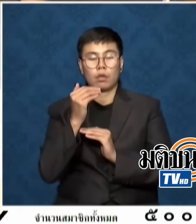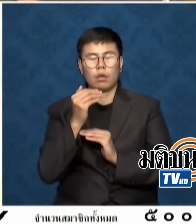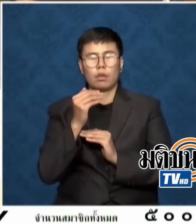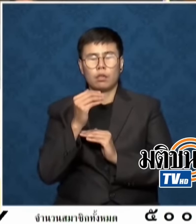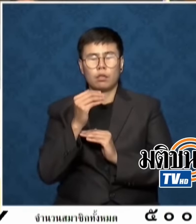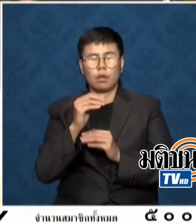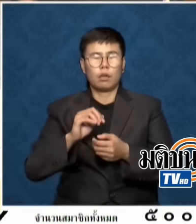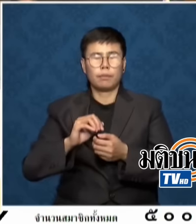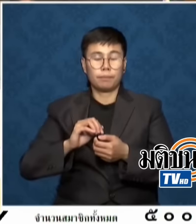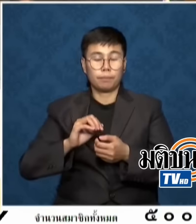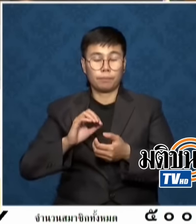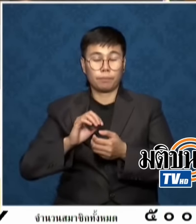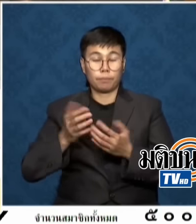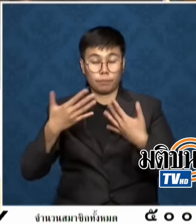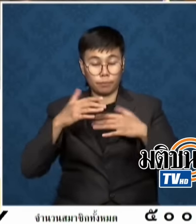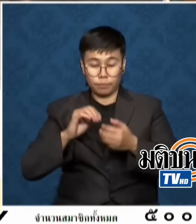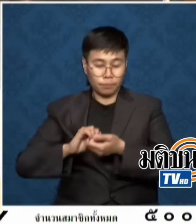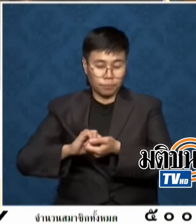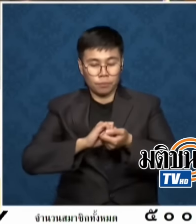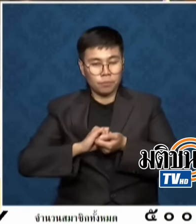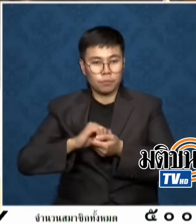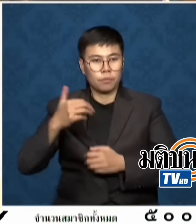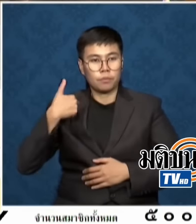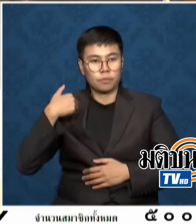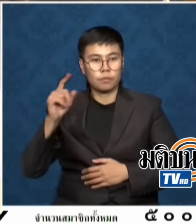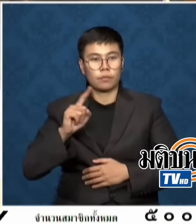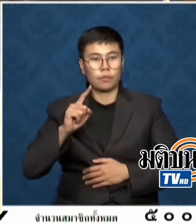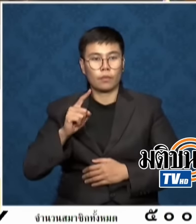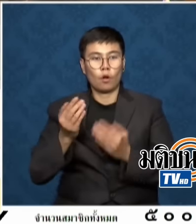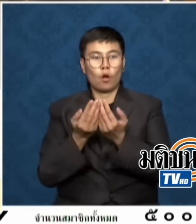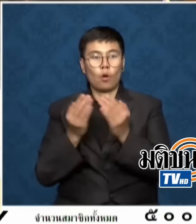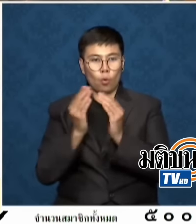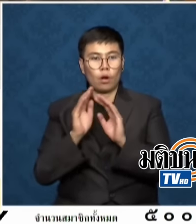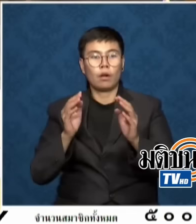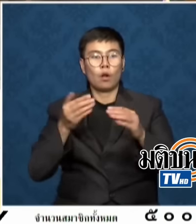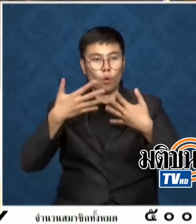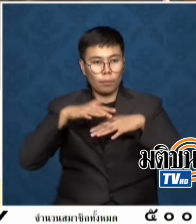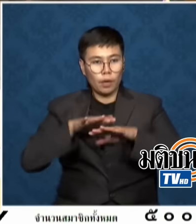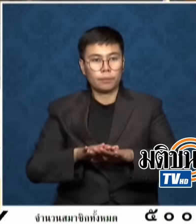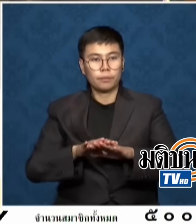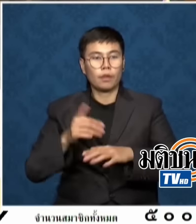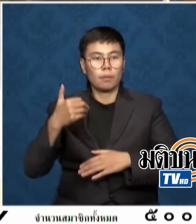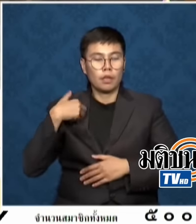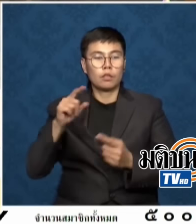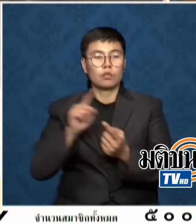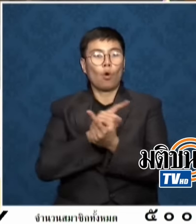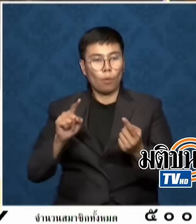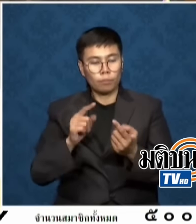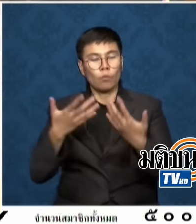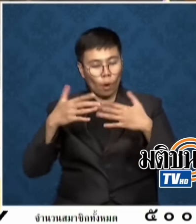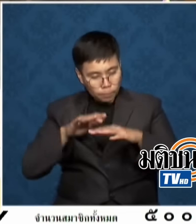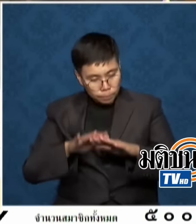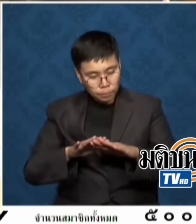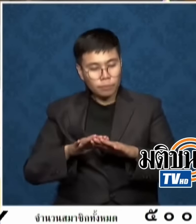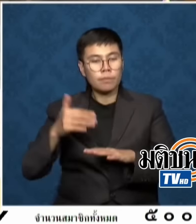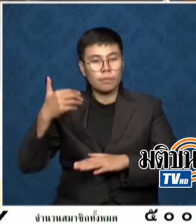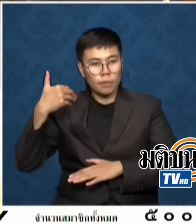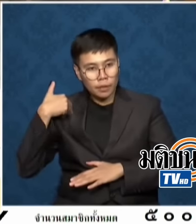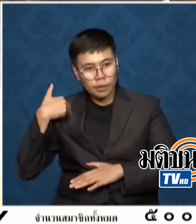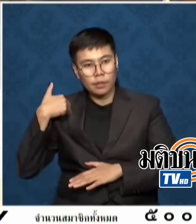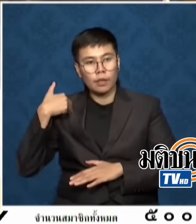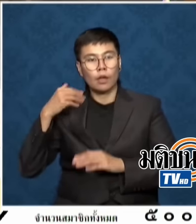ธ์กันให้มีสถานะในครอบครัวร่วมกันให้มีสถานะในสังคมร่วมกันและให้มีส